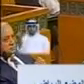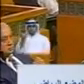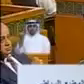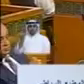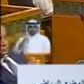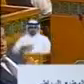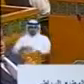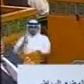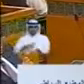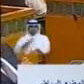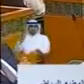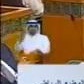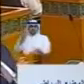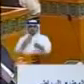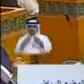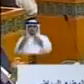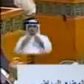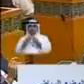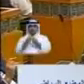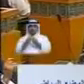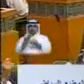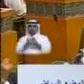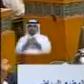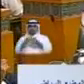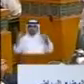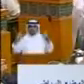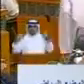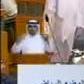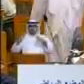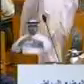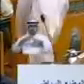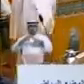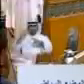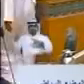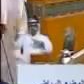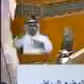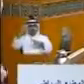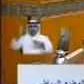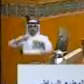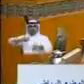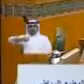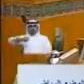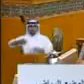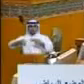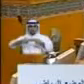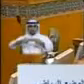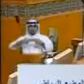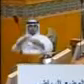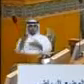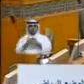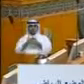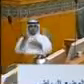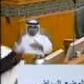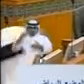الرياضه وايقاف النشاط الرياضي الكويتي دوليا سيكون خلال الجلسه التكميليه التي سيعقدها مجلس